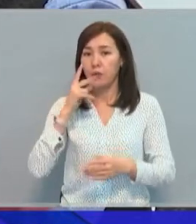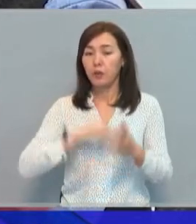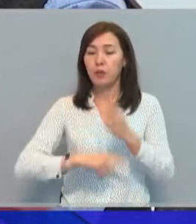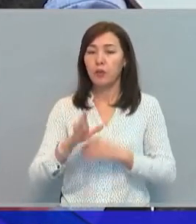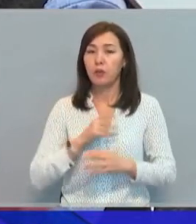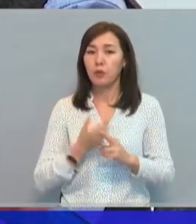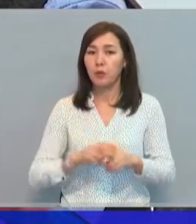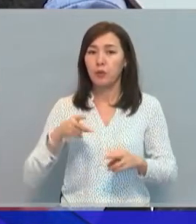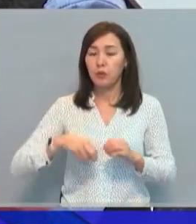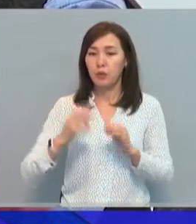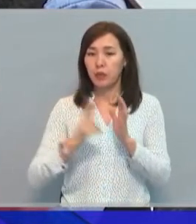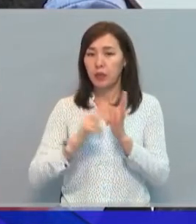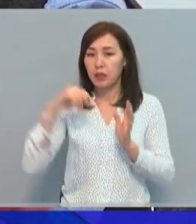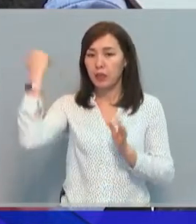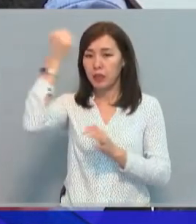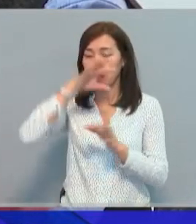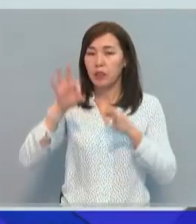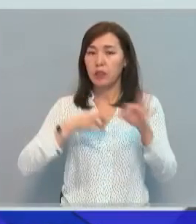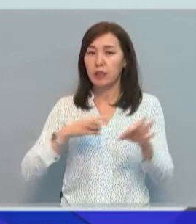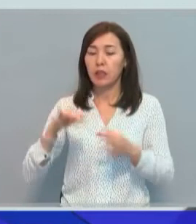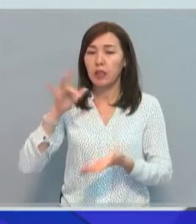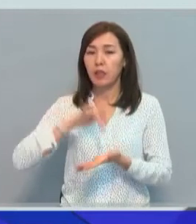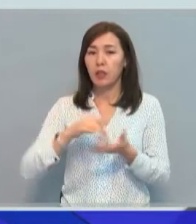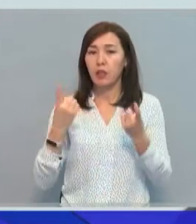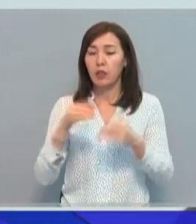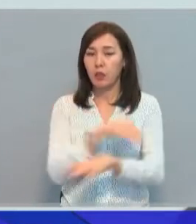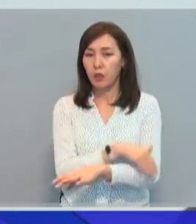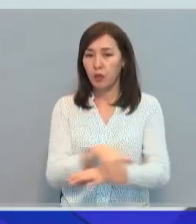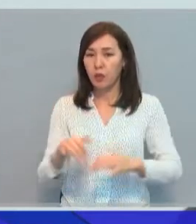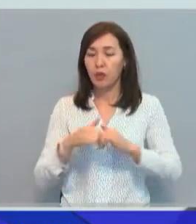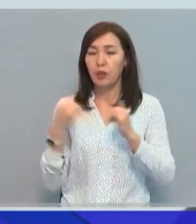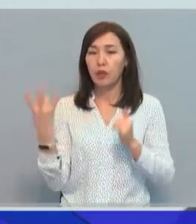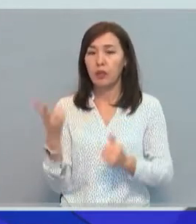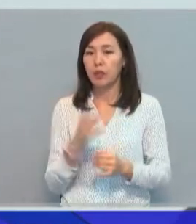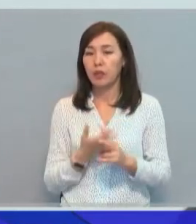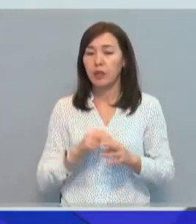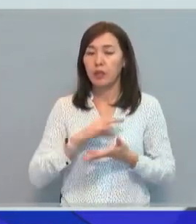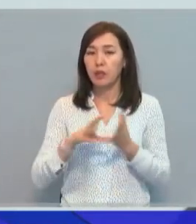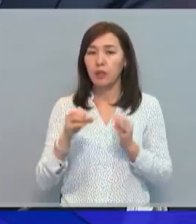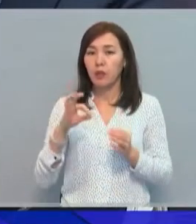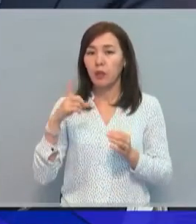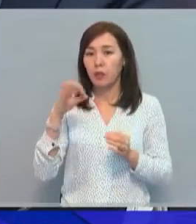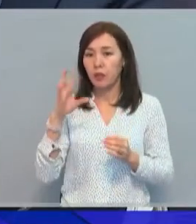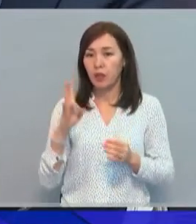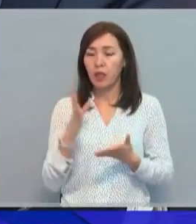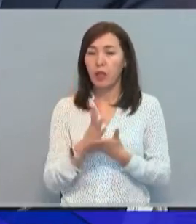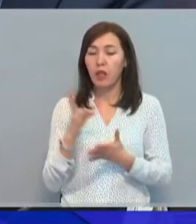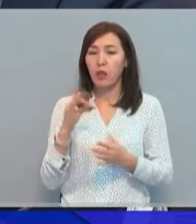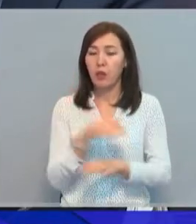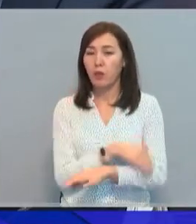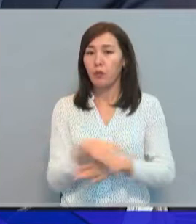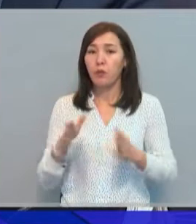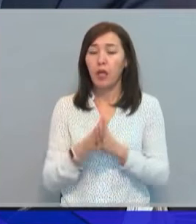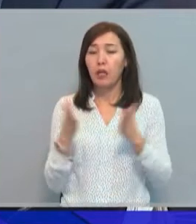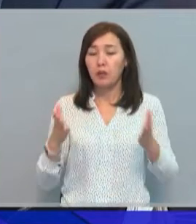пайда болған. Өйткені 2018 жылғы жобаға сәйкес шаһардағы ірі көшелер кеңейтілуі тиіс еді. Соның ішінде Тәукеған даңғылы да бар. Бірақ көше